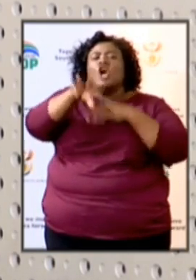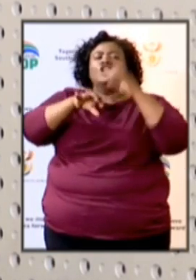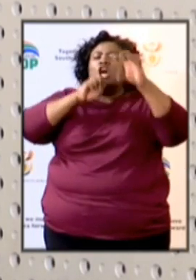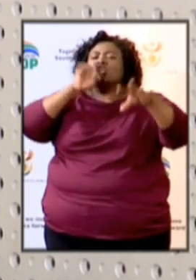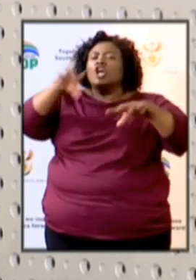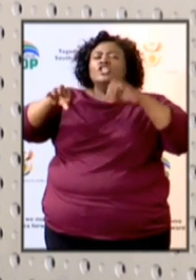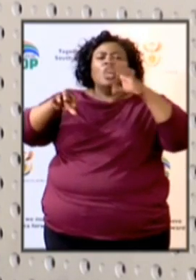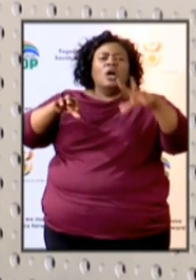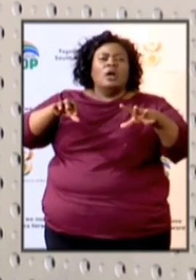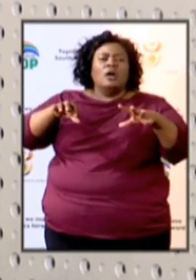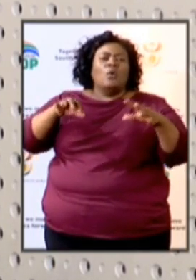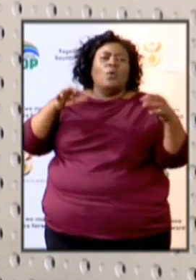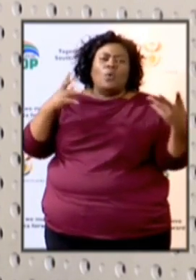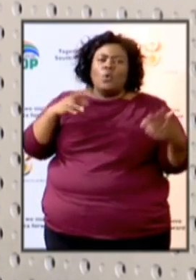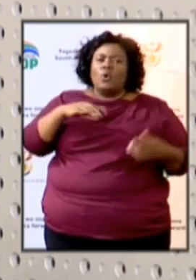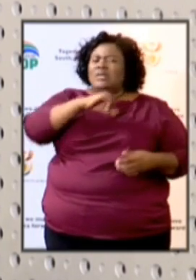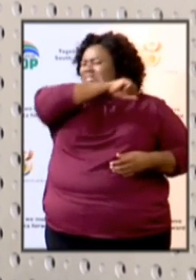kubantu